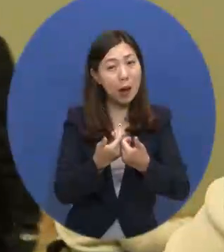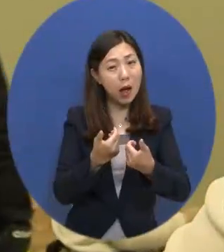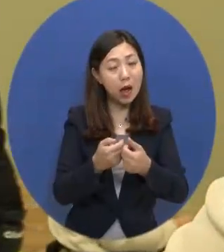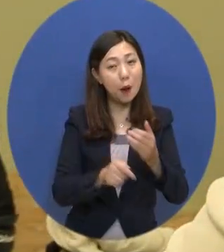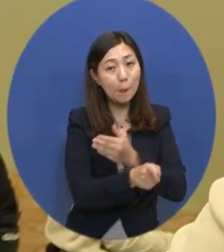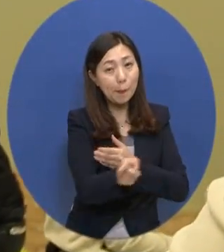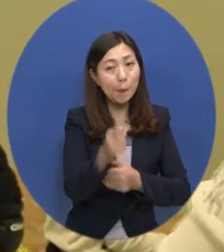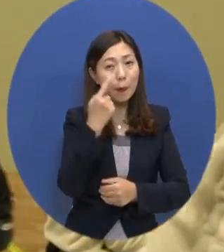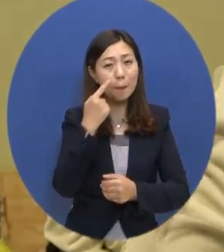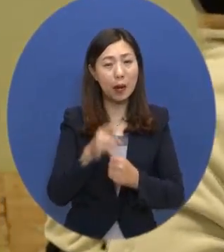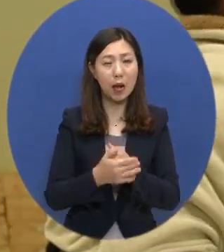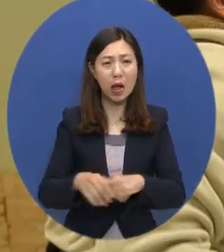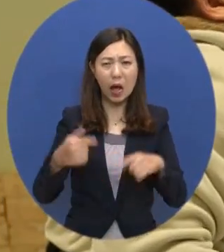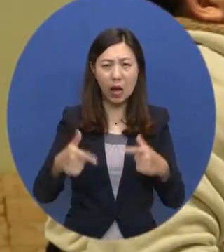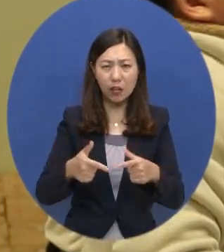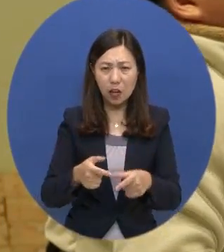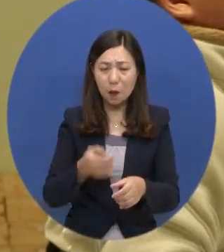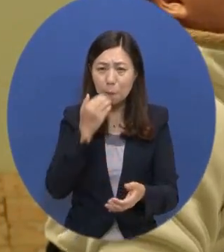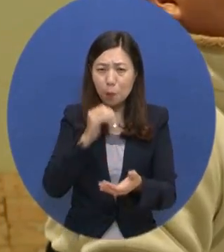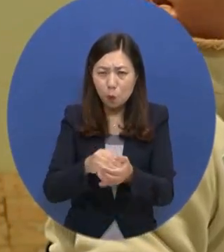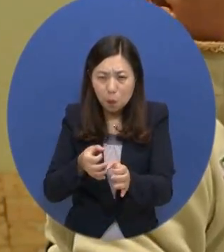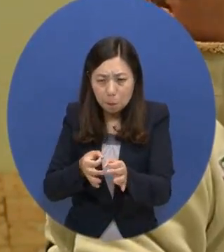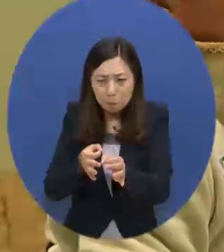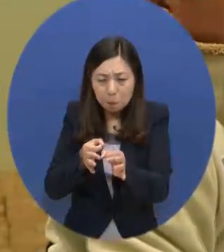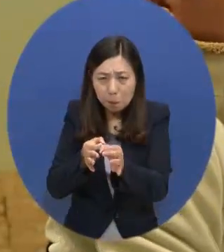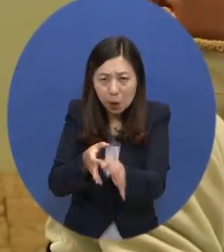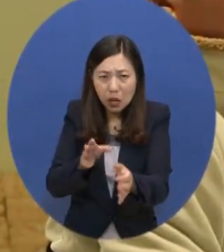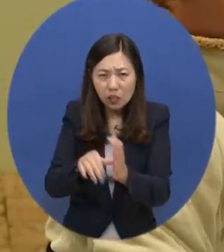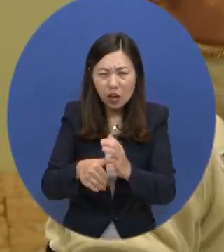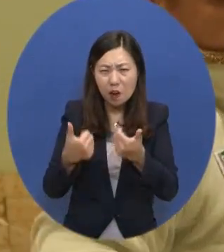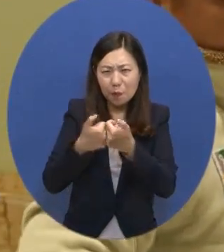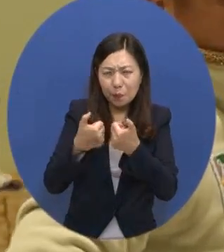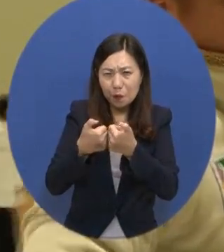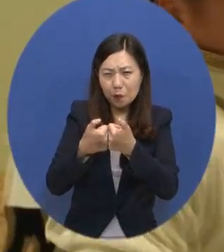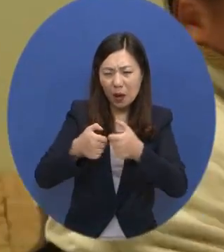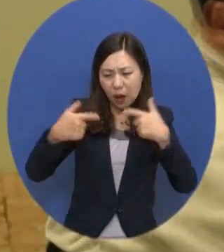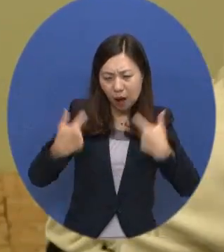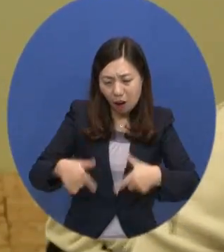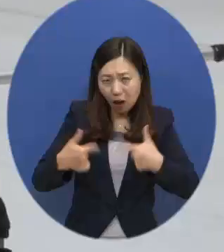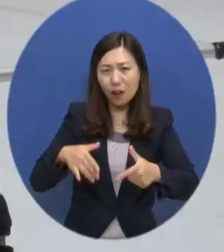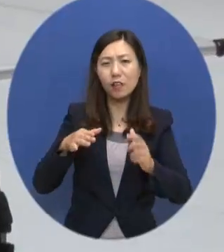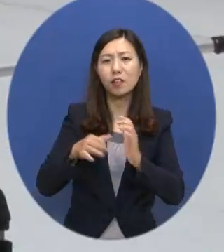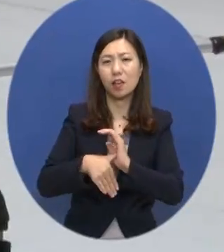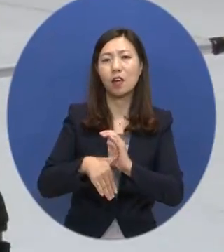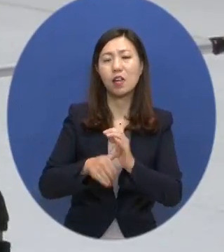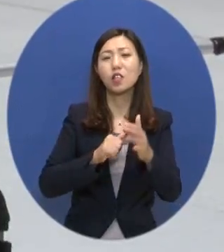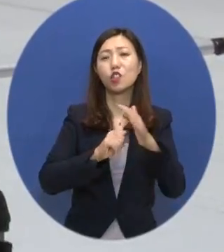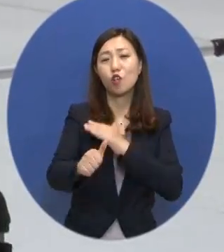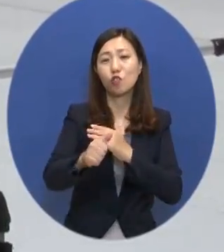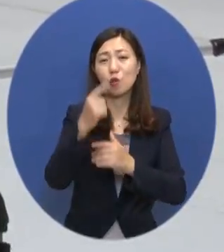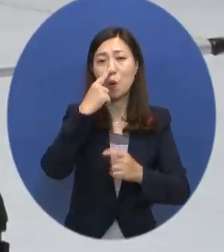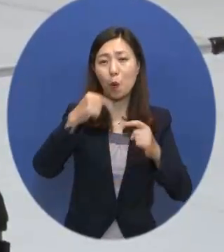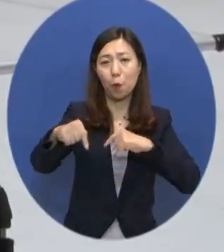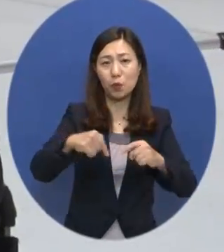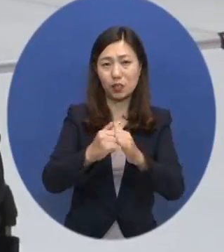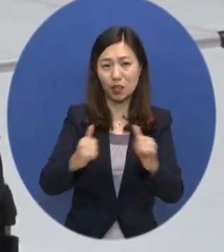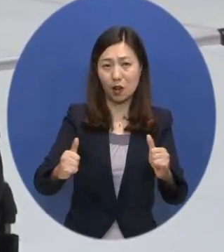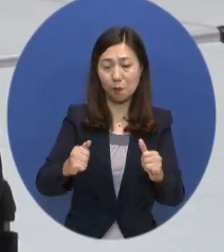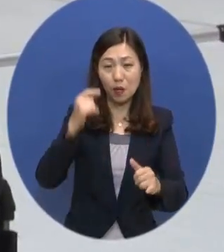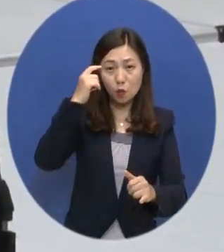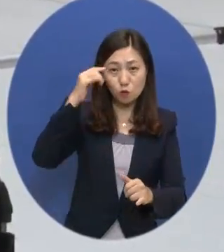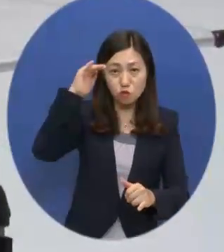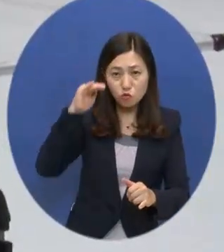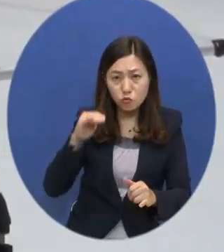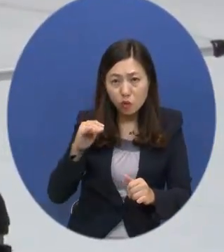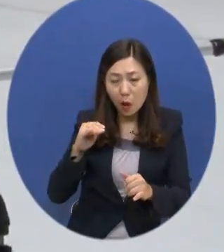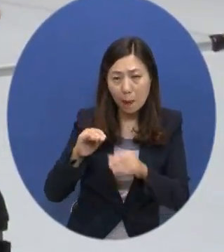해볼게요. 매번 투구를 할 때마다 상의에 상의를 거듭하는 선수와 코칭 스태프. 선수들의 눈높이에서 잘된